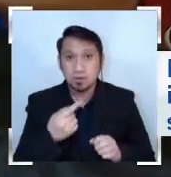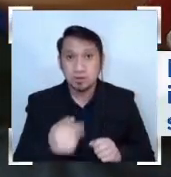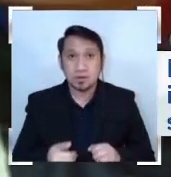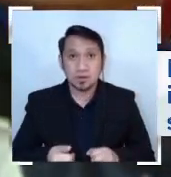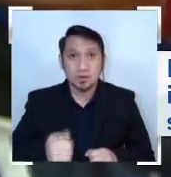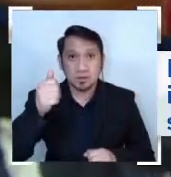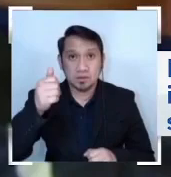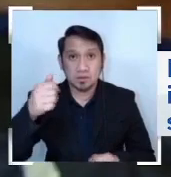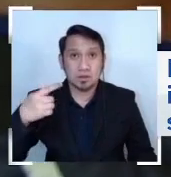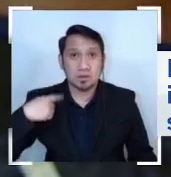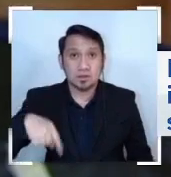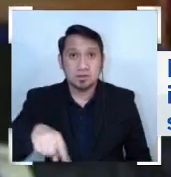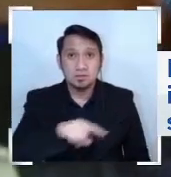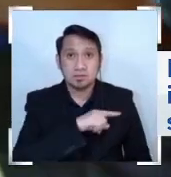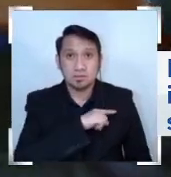tayo!